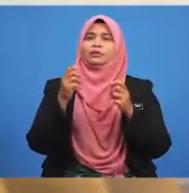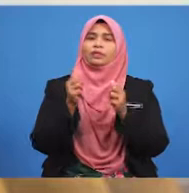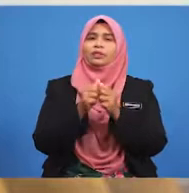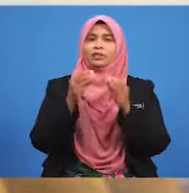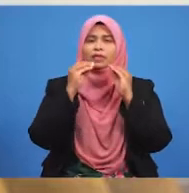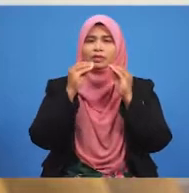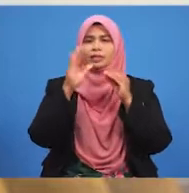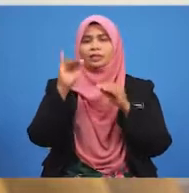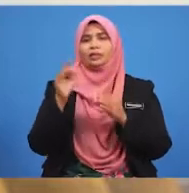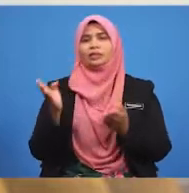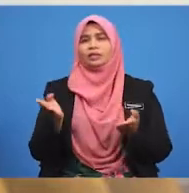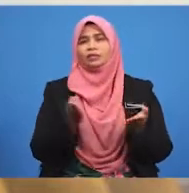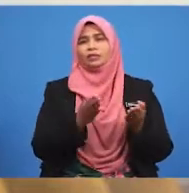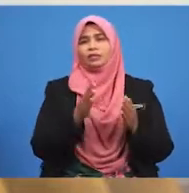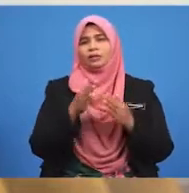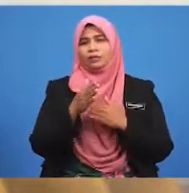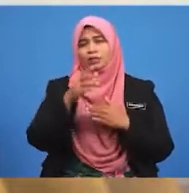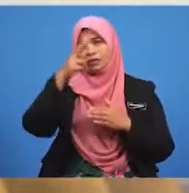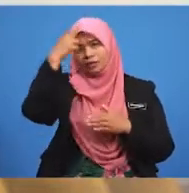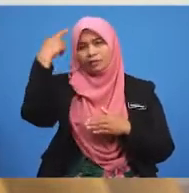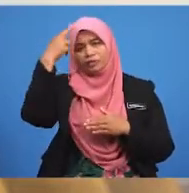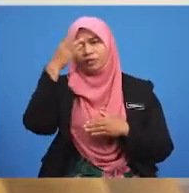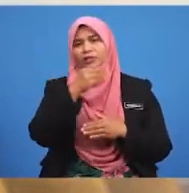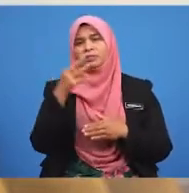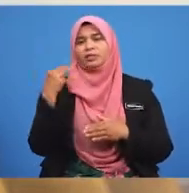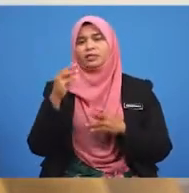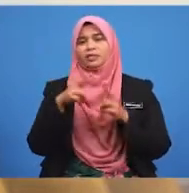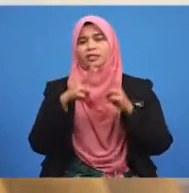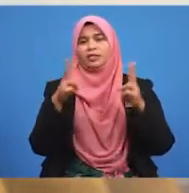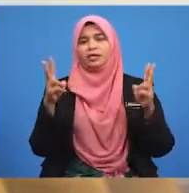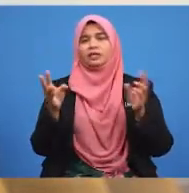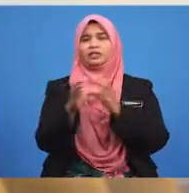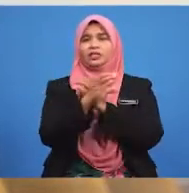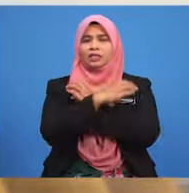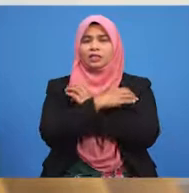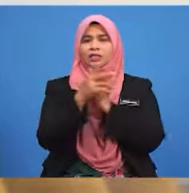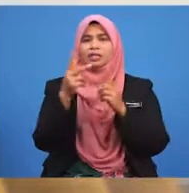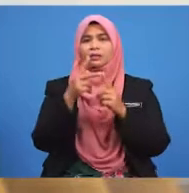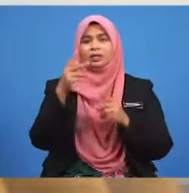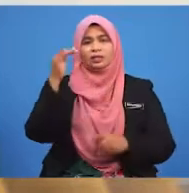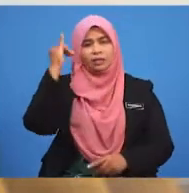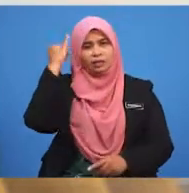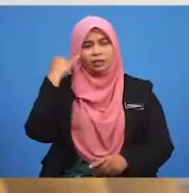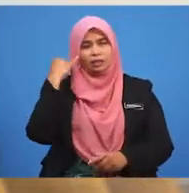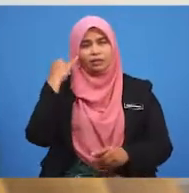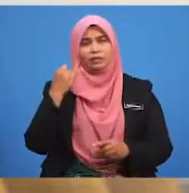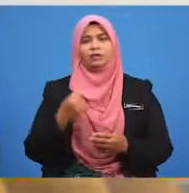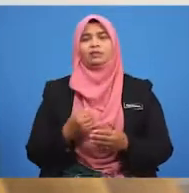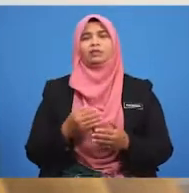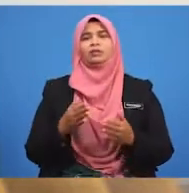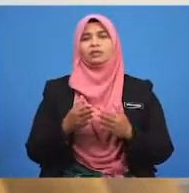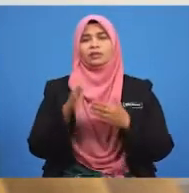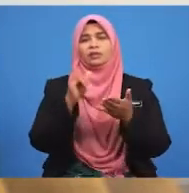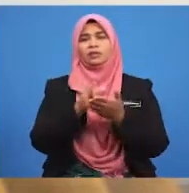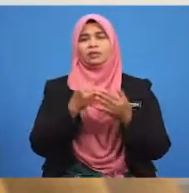Rasulullah, dan mereka juga sangat cintakan ilmu pengetahuan. Oleh yang demikian, hati mereka sentiasa dekat dengan